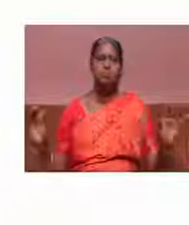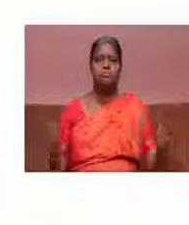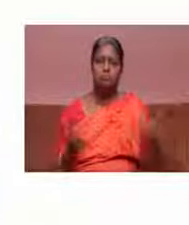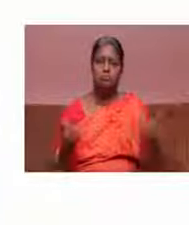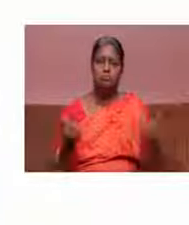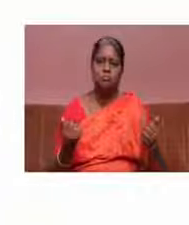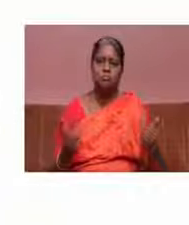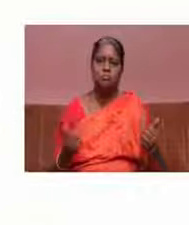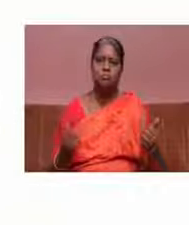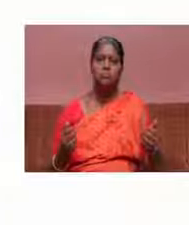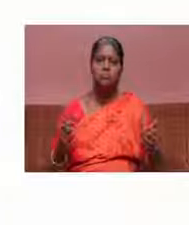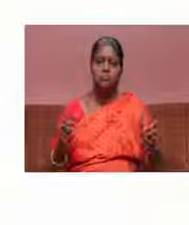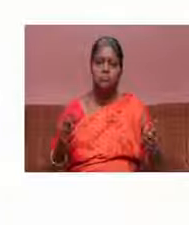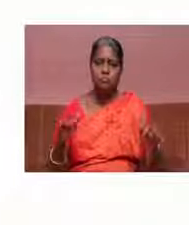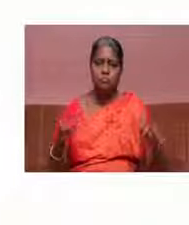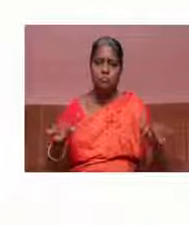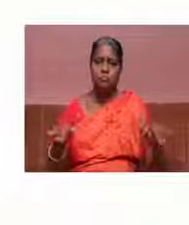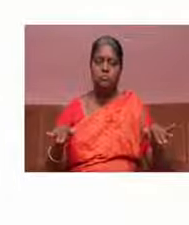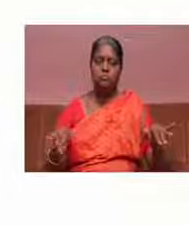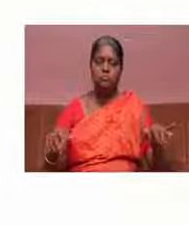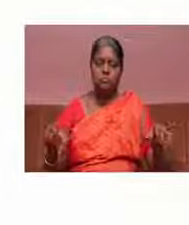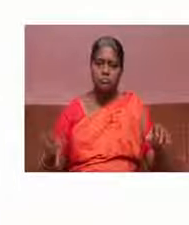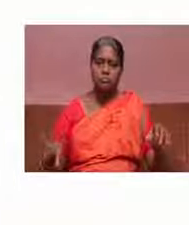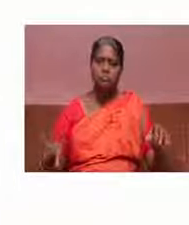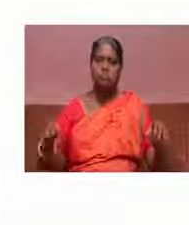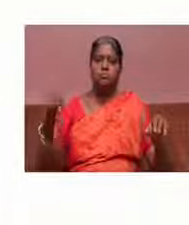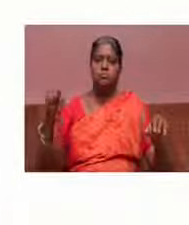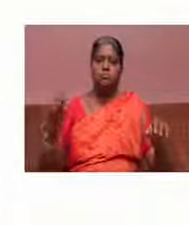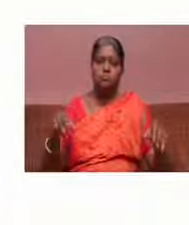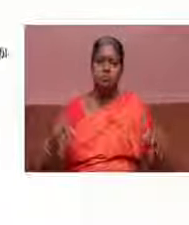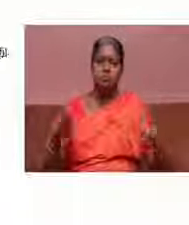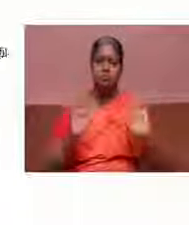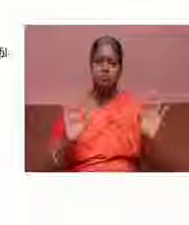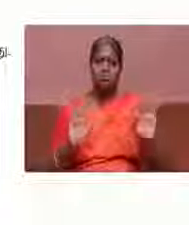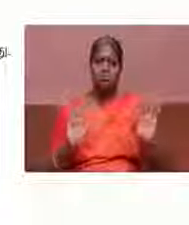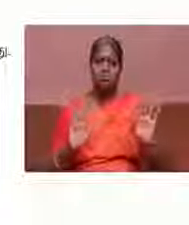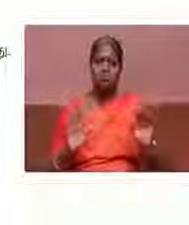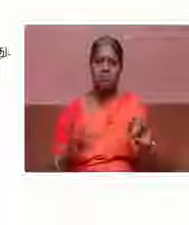ஆகையால் வீல்சேரை ஆம்ரெஸ்டை பிடித்து தூக்கக்கூடாது.